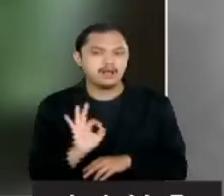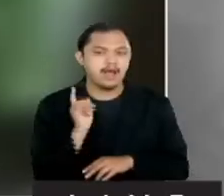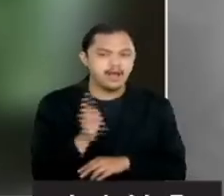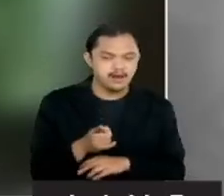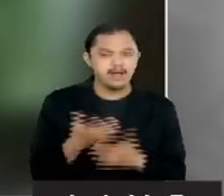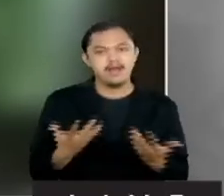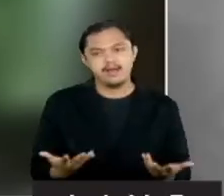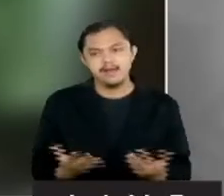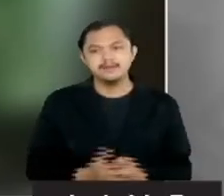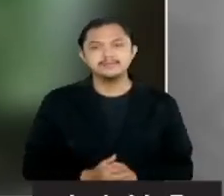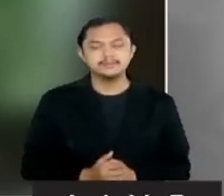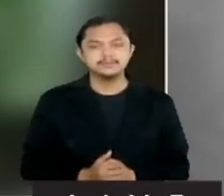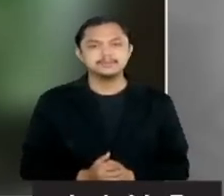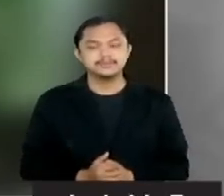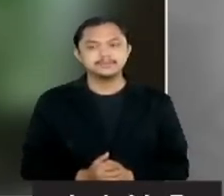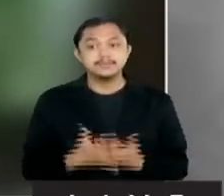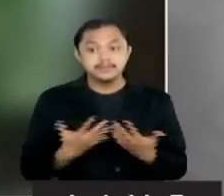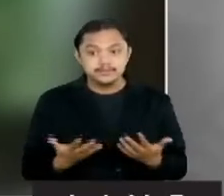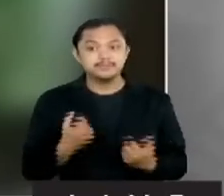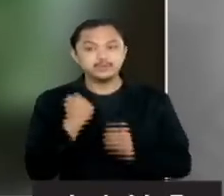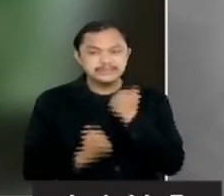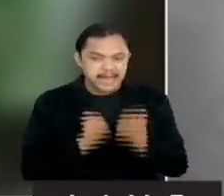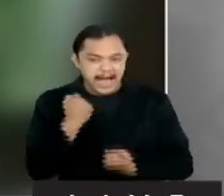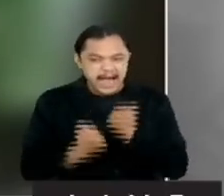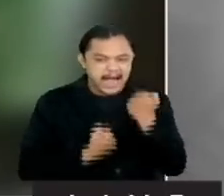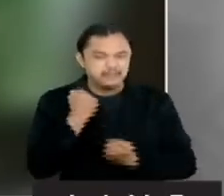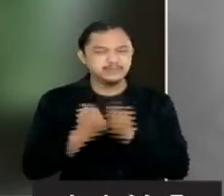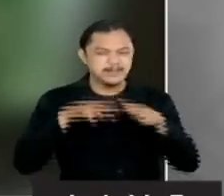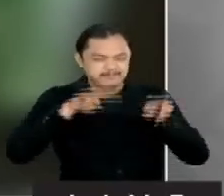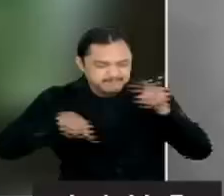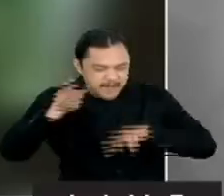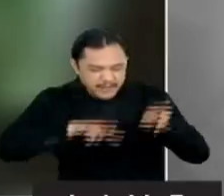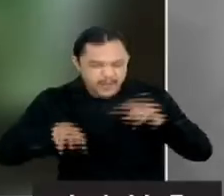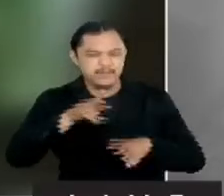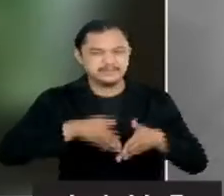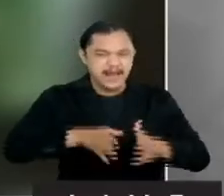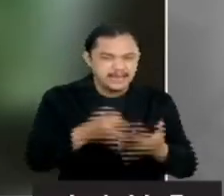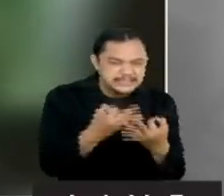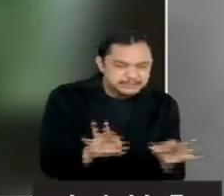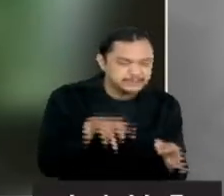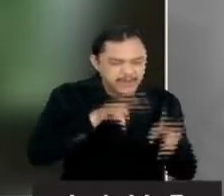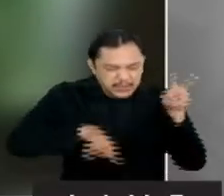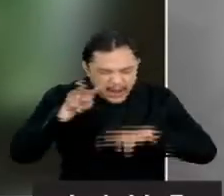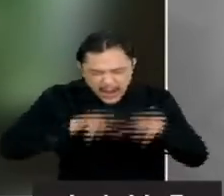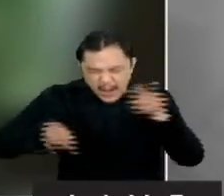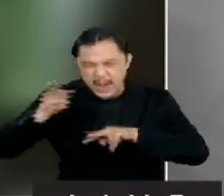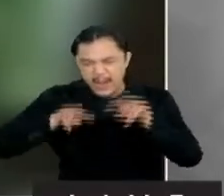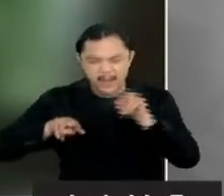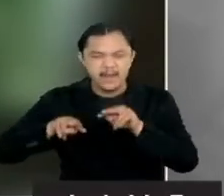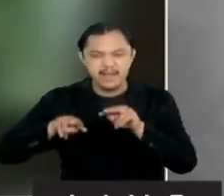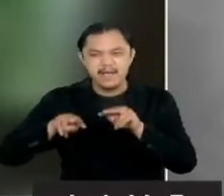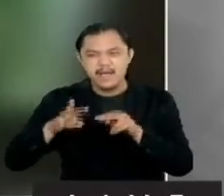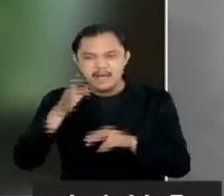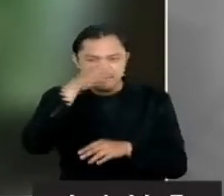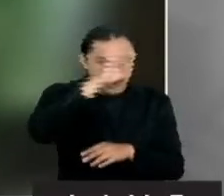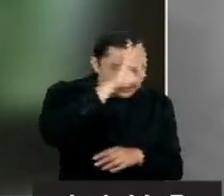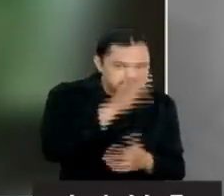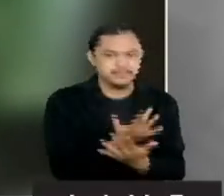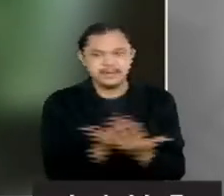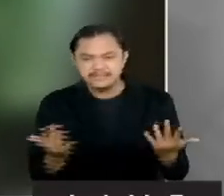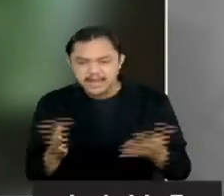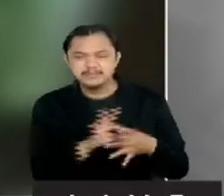kita berupaya meningkatkan patroli di area tersebut. Kemudian kita juga berusaha melaksanakan upaya untuk